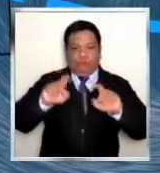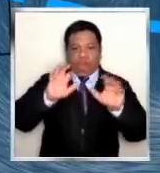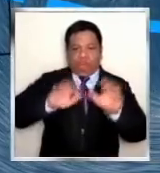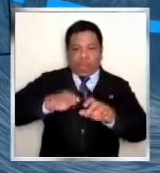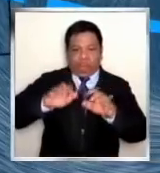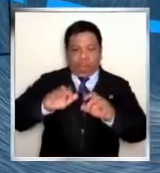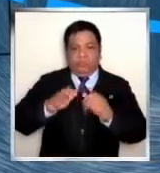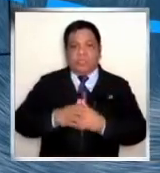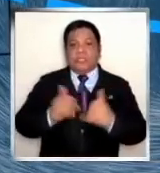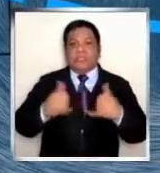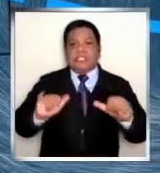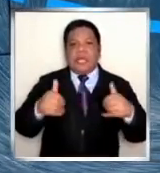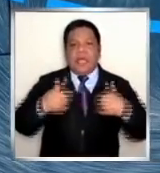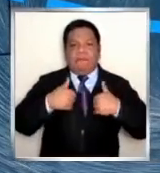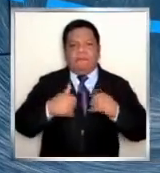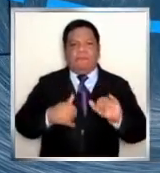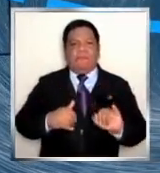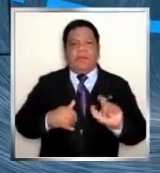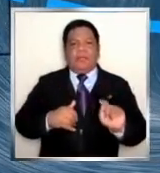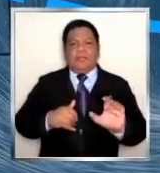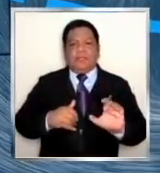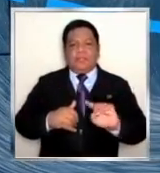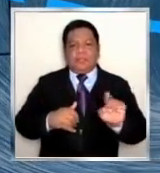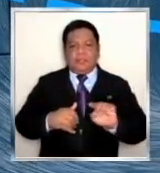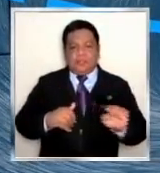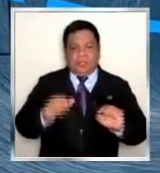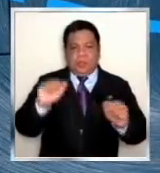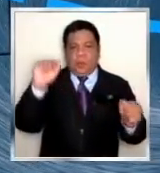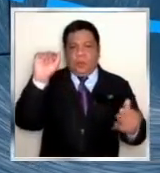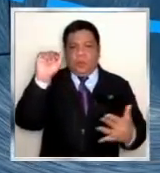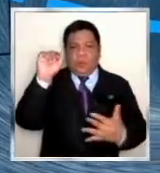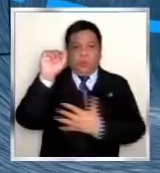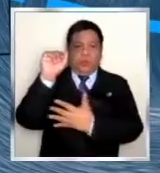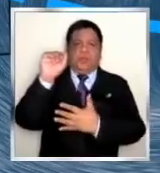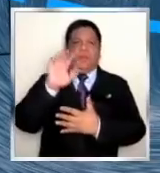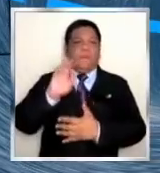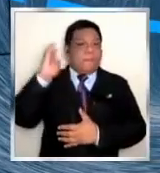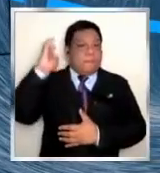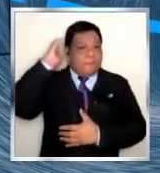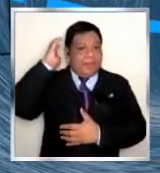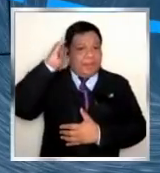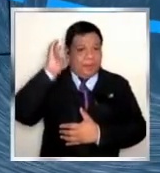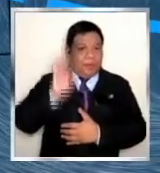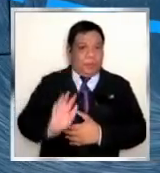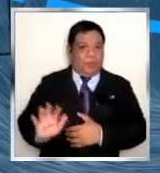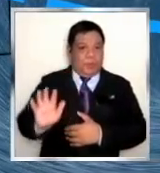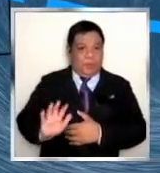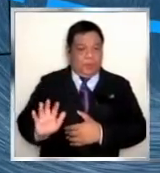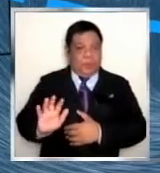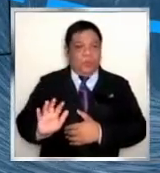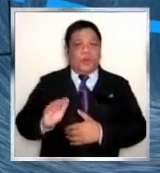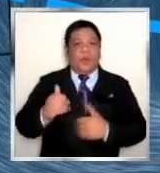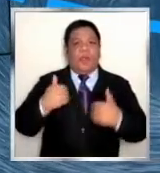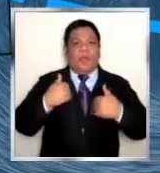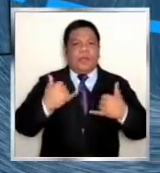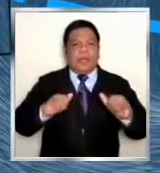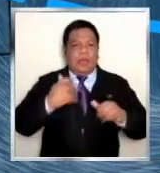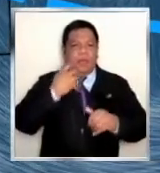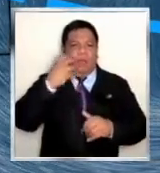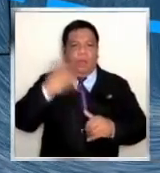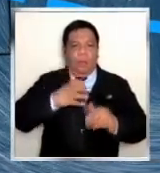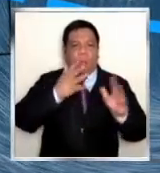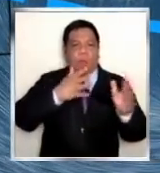Intertropical Convergence Zone o ITCC dyan po sa buong Mindanao. At yung easterlies o mainit na hangin naman galing sa Dagat